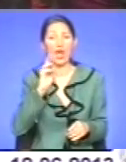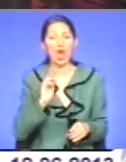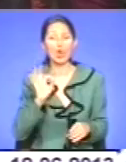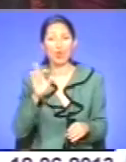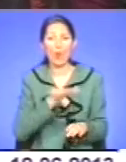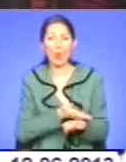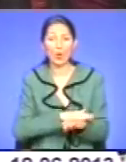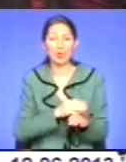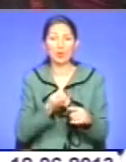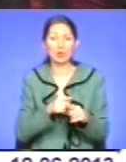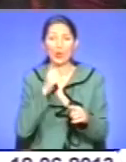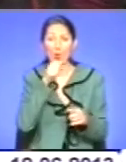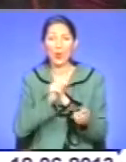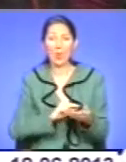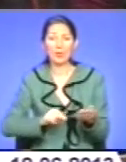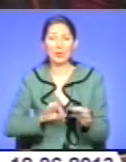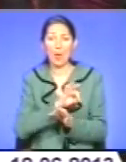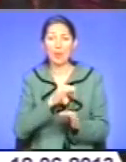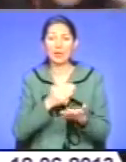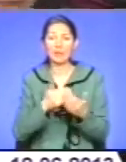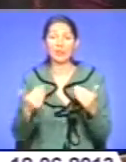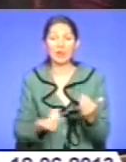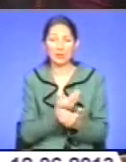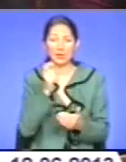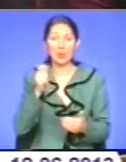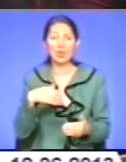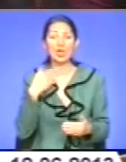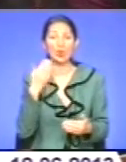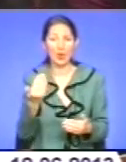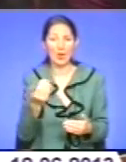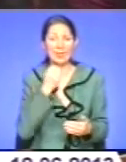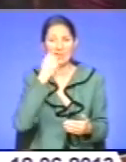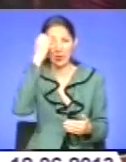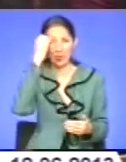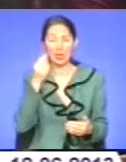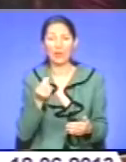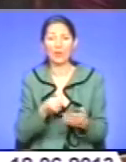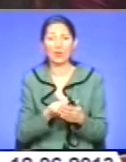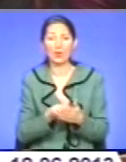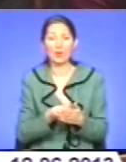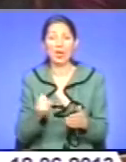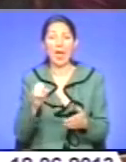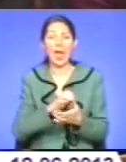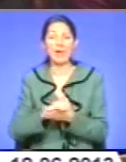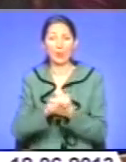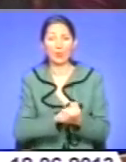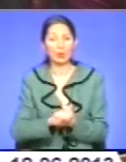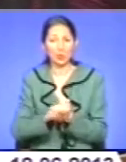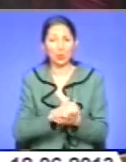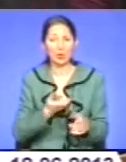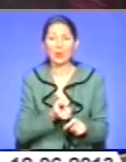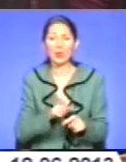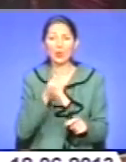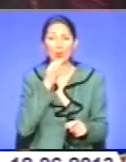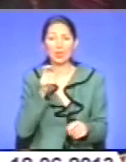який є інноваційний. І приїхали сюди до вас, дякуючи до фінансування Європейського Союзу. Нам дуже подобається в